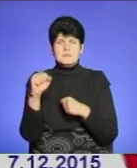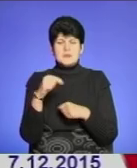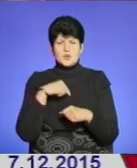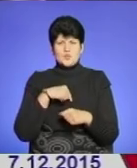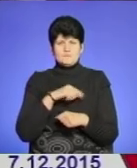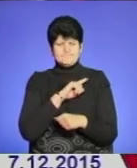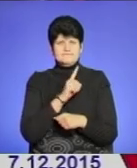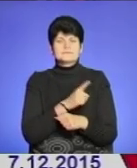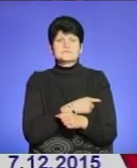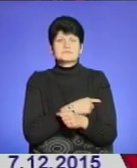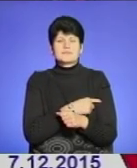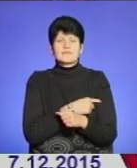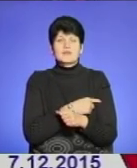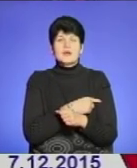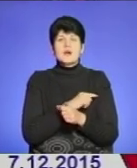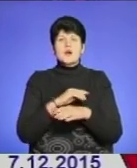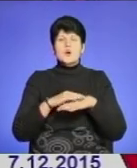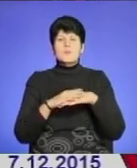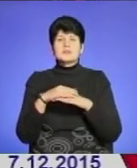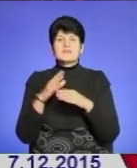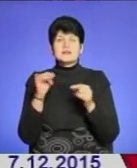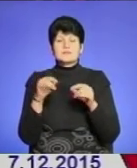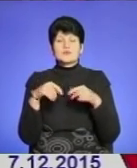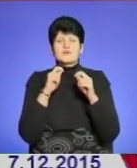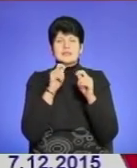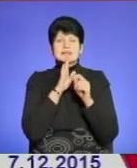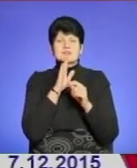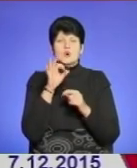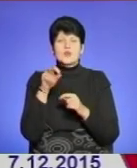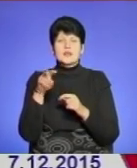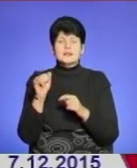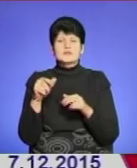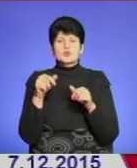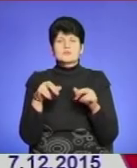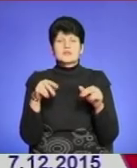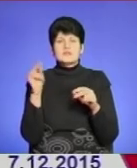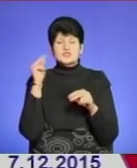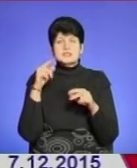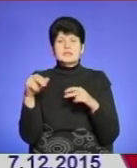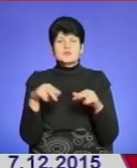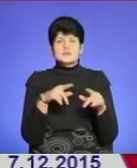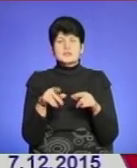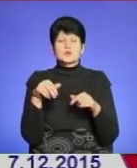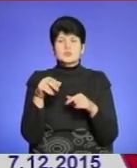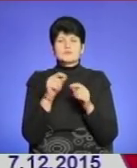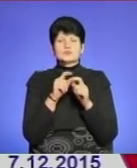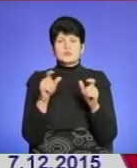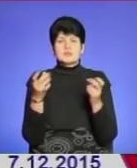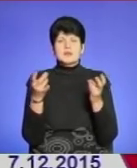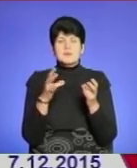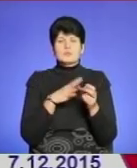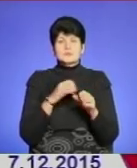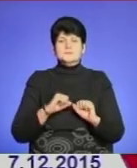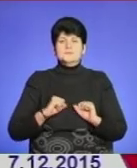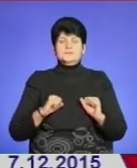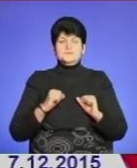стійкі. Романтичний вальс глядачам подарувала дівчинка Оленка. Для того, щоб навчитися танцювати і відвідувати звичайну школу, їй довелося